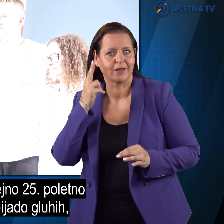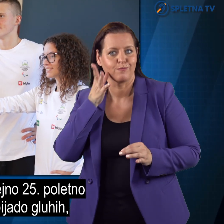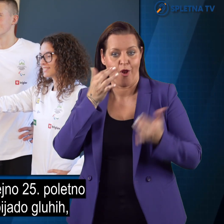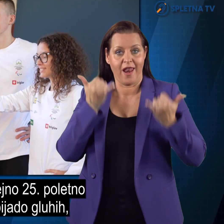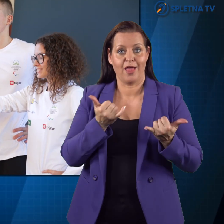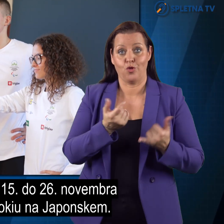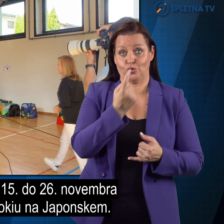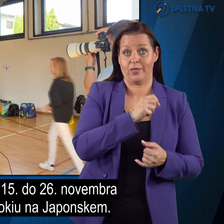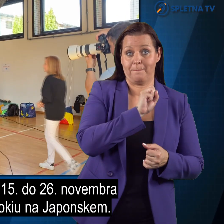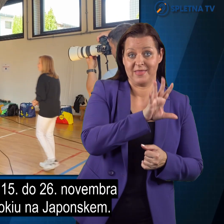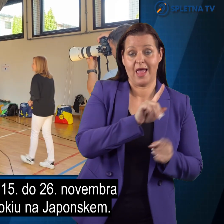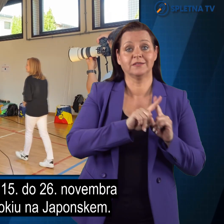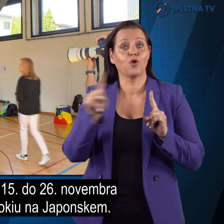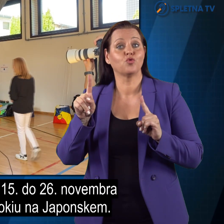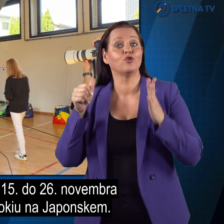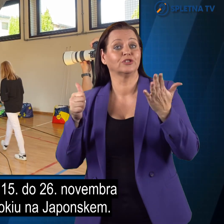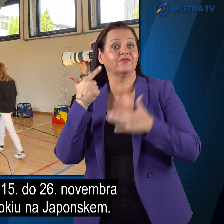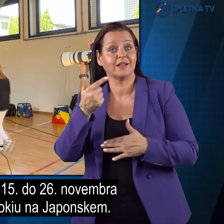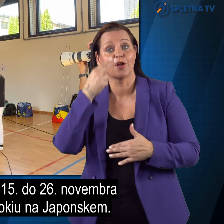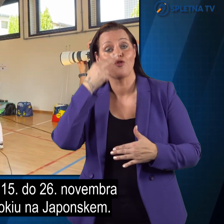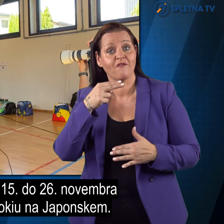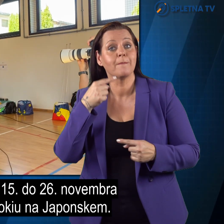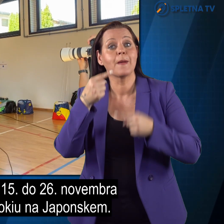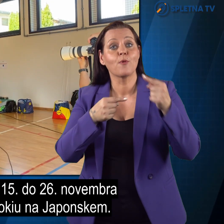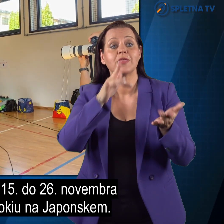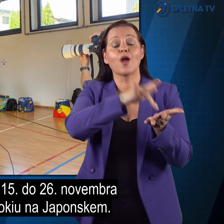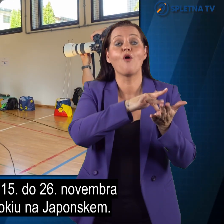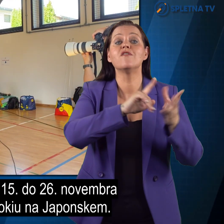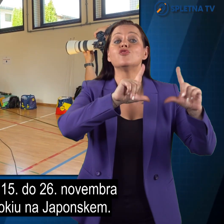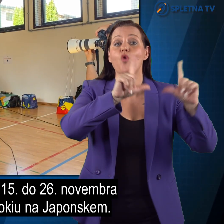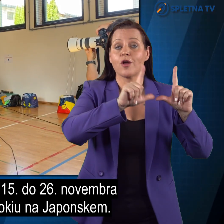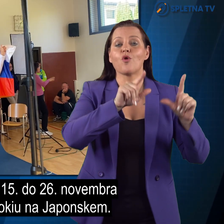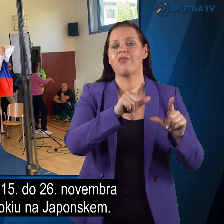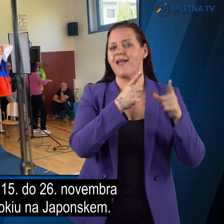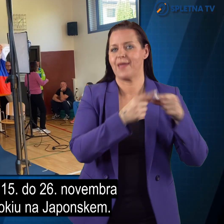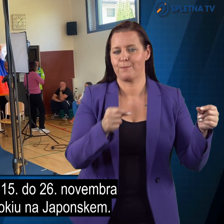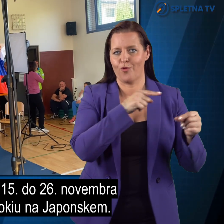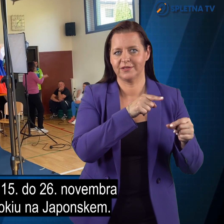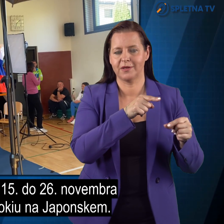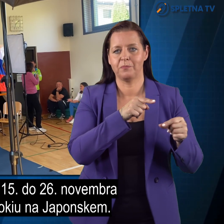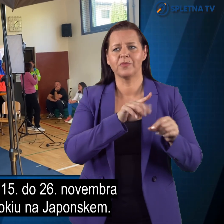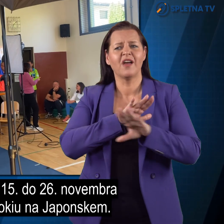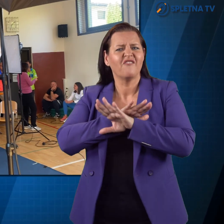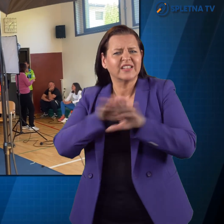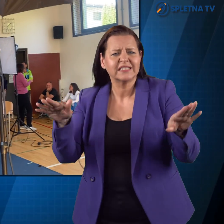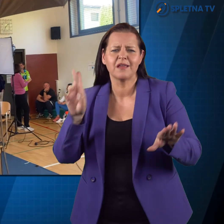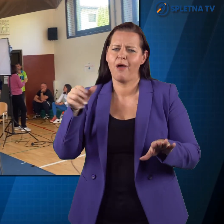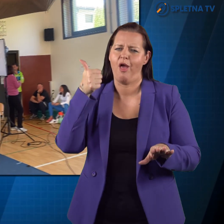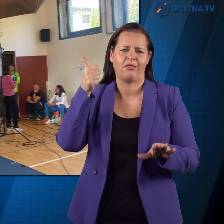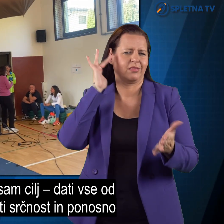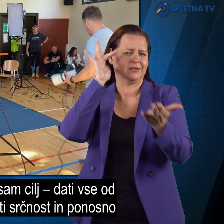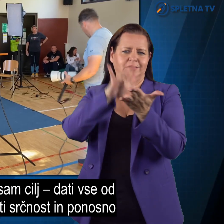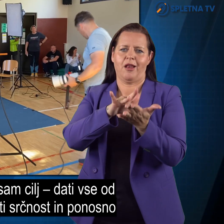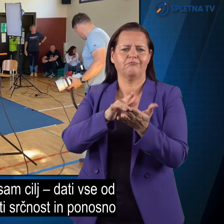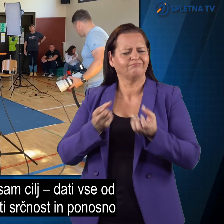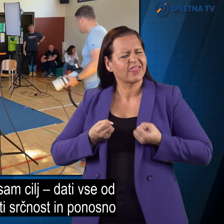olimpijado gluhih, ki bo letos od 15. do 26. novembra potekala v Tokiu na Japonskem.